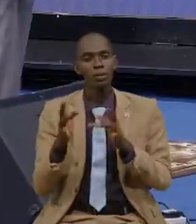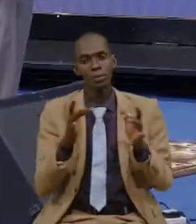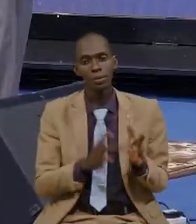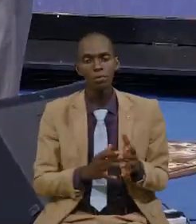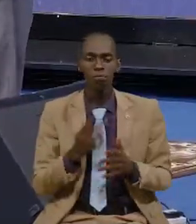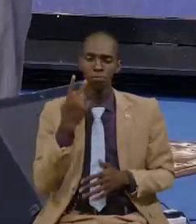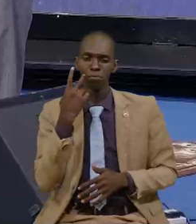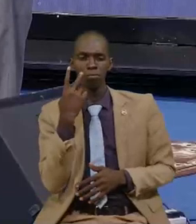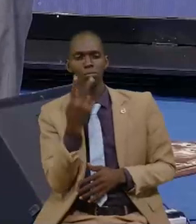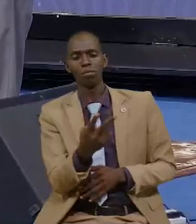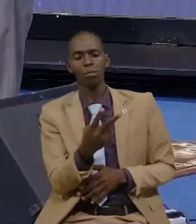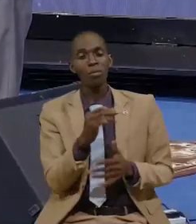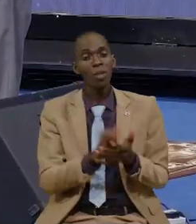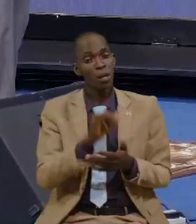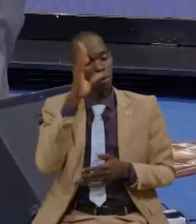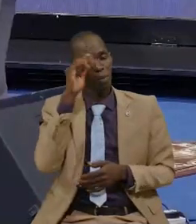délié. Et